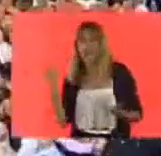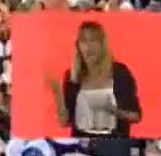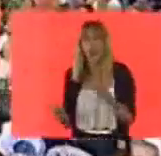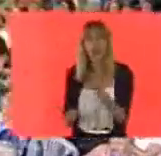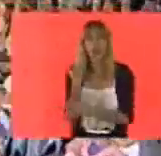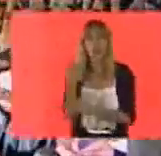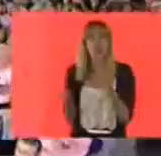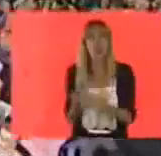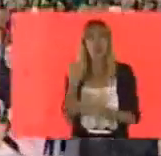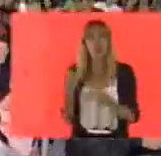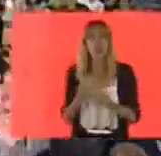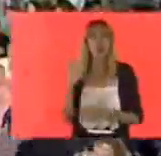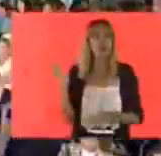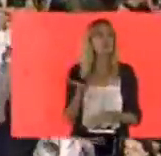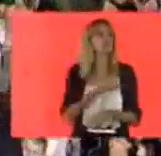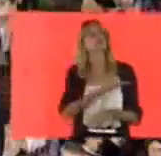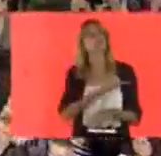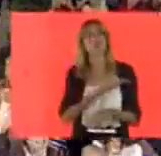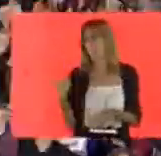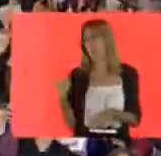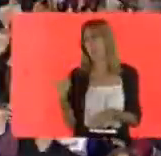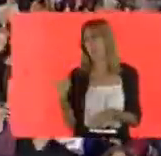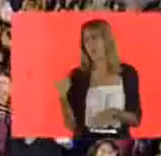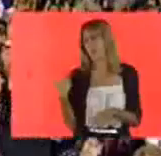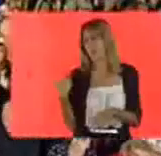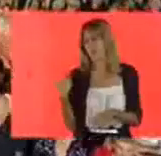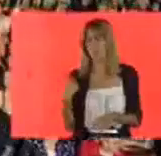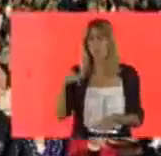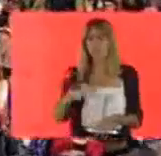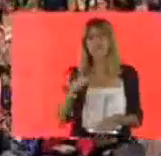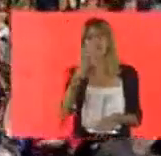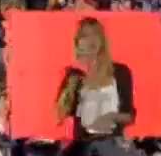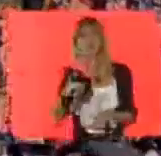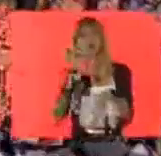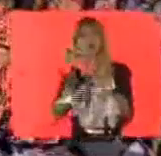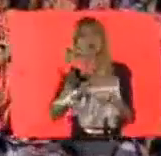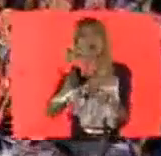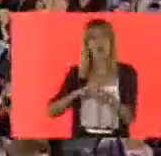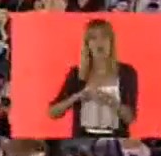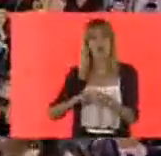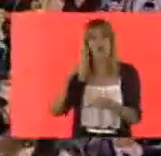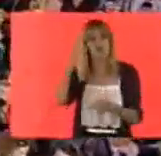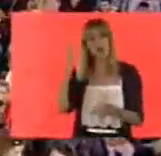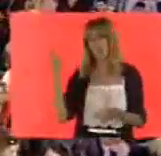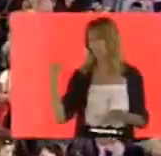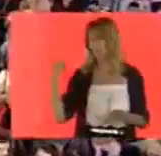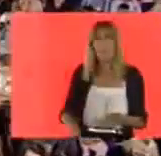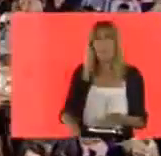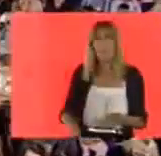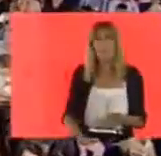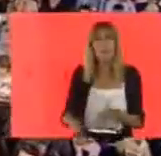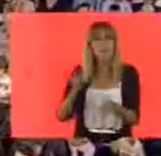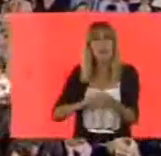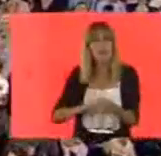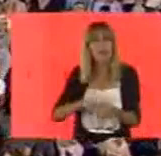ένα μικρό παιδί έπεσε νεκρό, σήμερα δύο ακόμα άνθρωποι. Και εμείς λέμε,